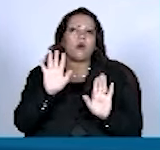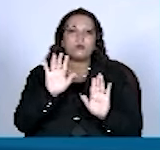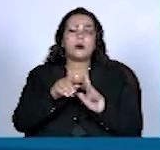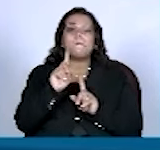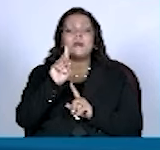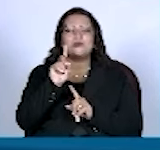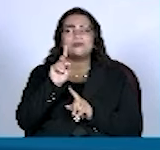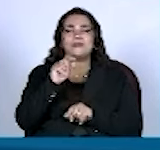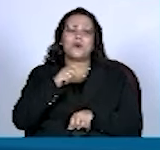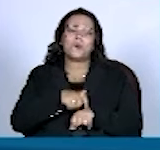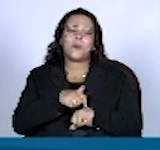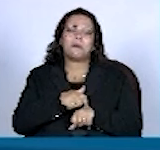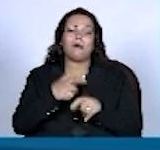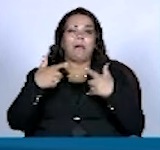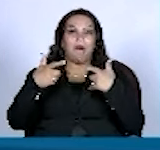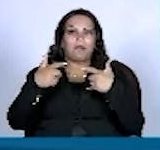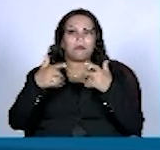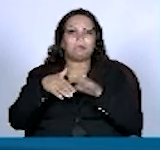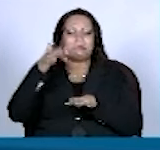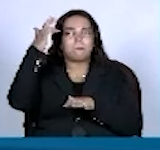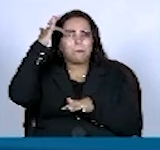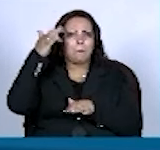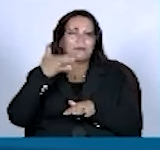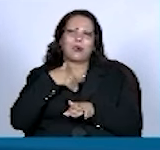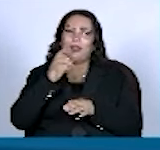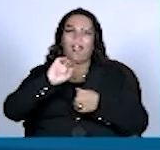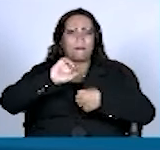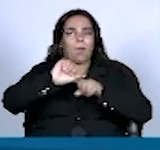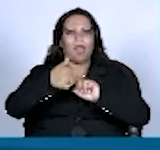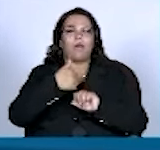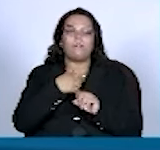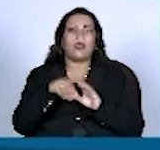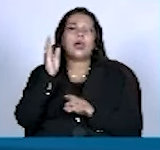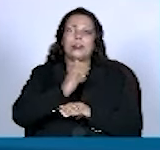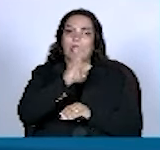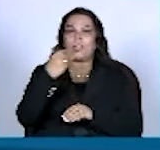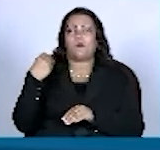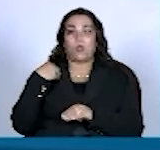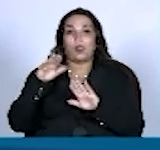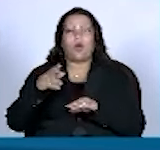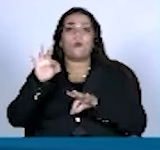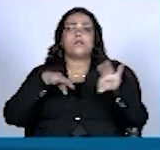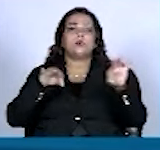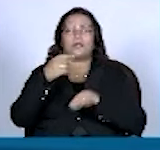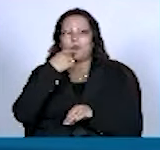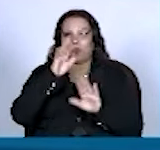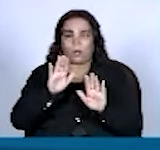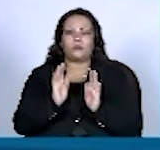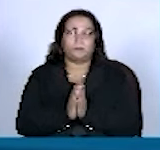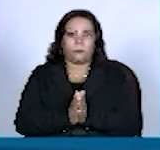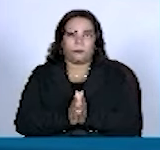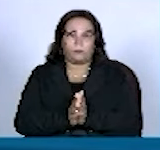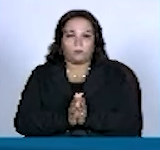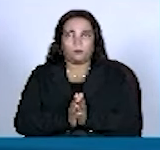احيانا الحروب تندلع على غير رغبه اطرافها التاريخ بيقول لنا كده والسياسه بتقول لنا كده